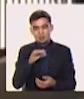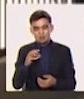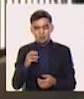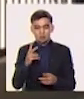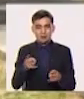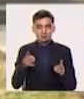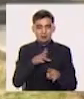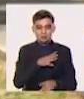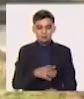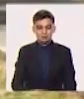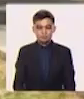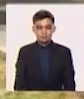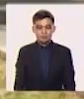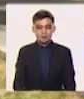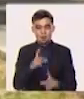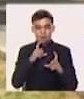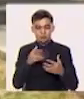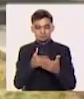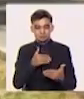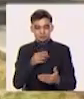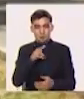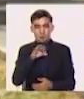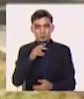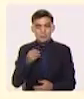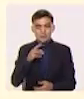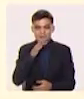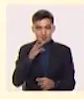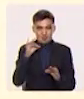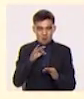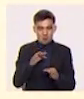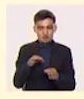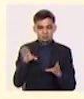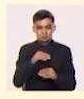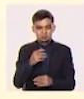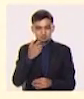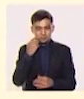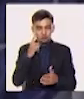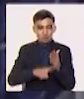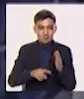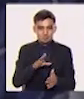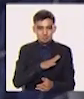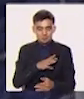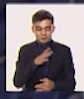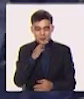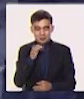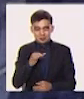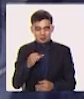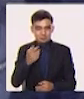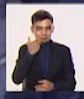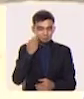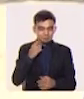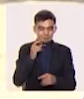оставляют. Люди в период пандемии и вообще в состоянии отчаяния становятся чрезмерно доверчивыми, и этим пользуются